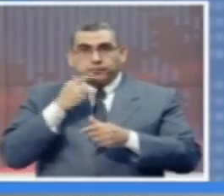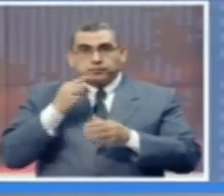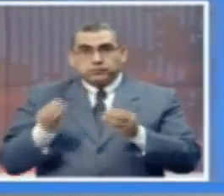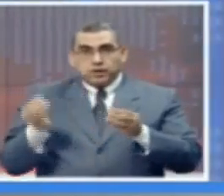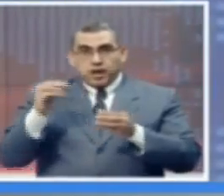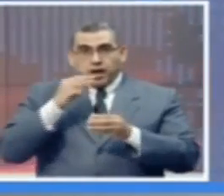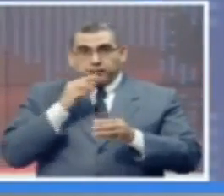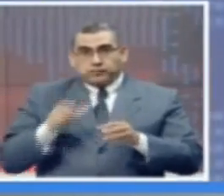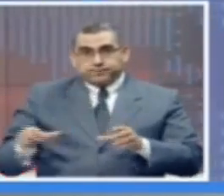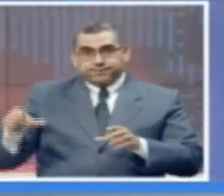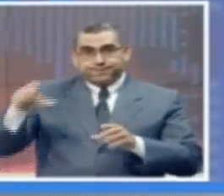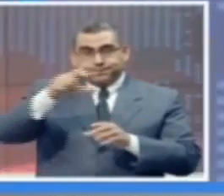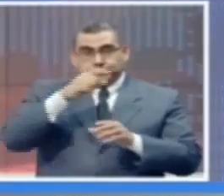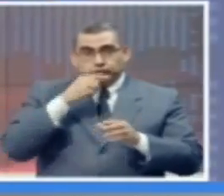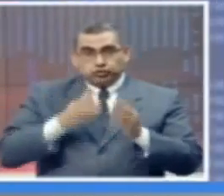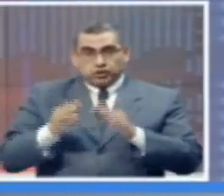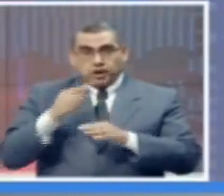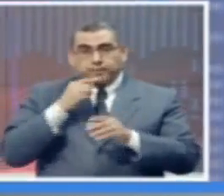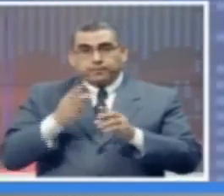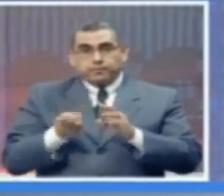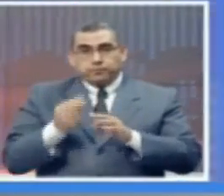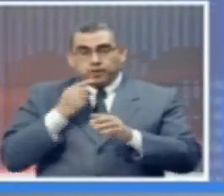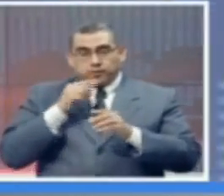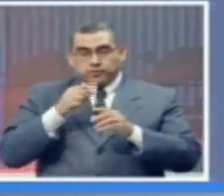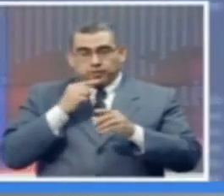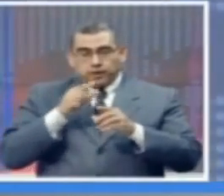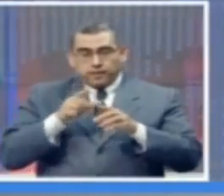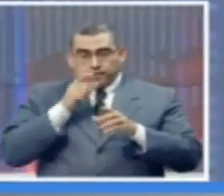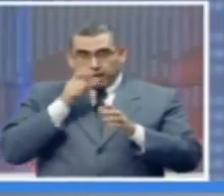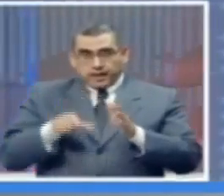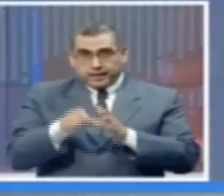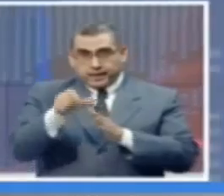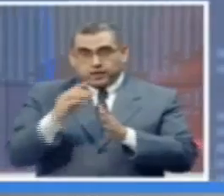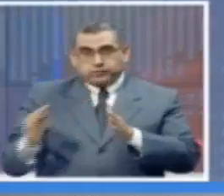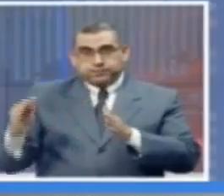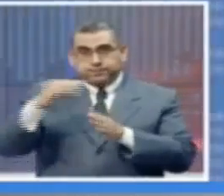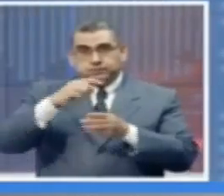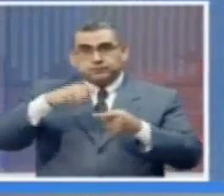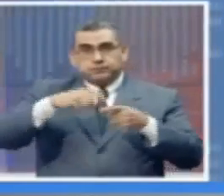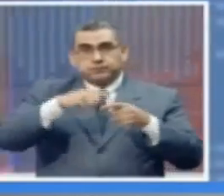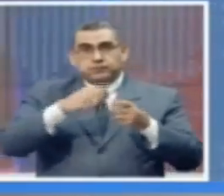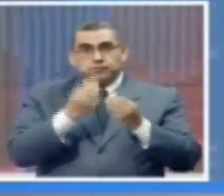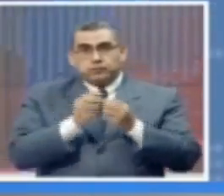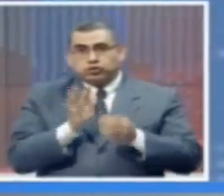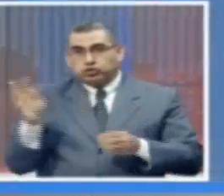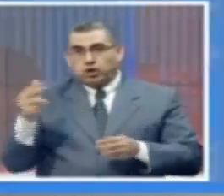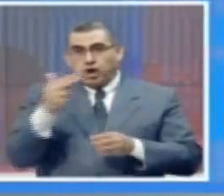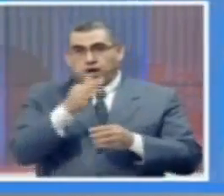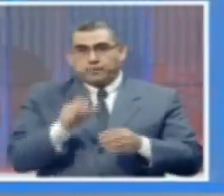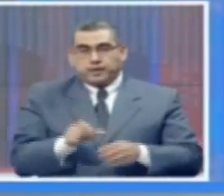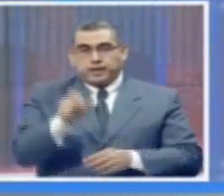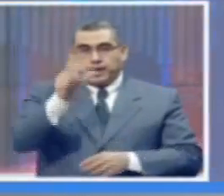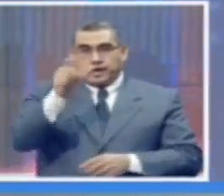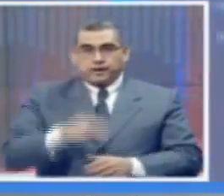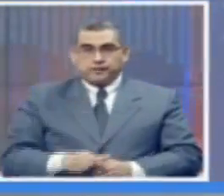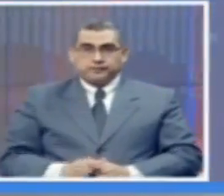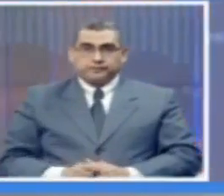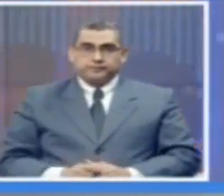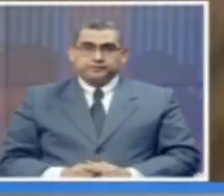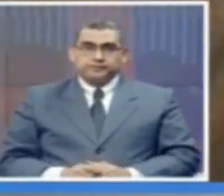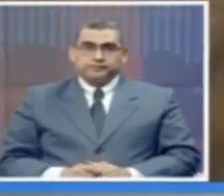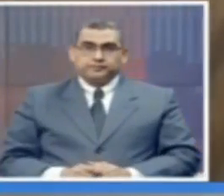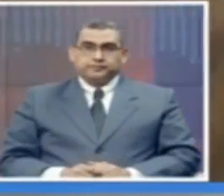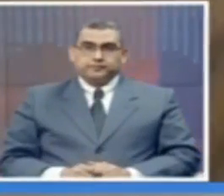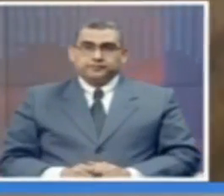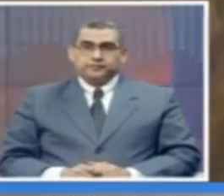محور ديروط إلى 14 محور جديد يجرى تنفيذها للربط بين الطرق الرئيسية شرق وغرب النيل.